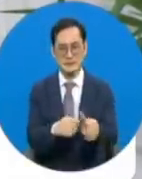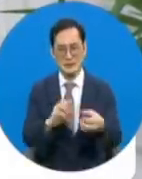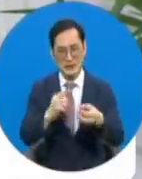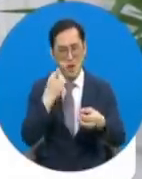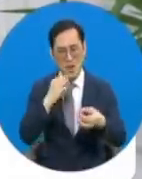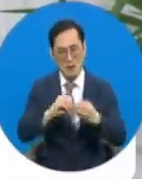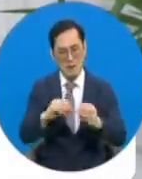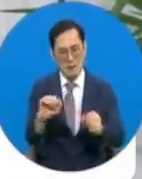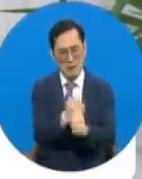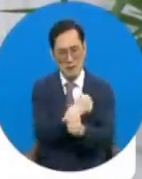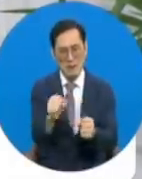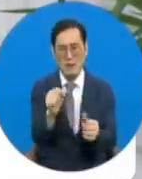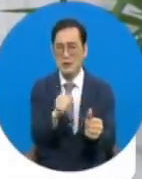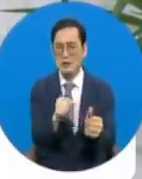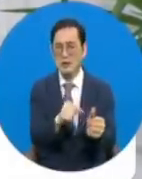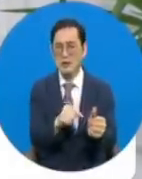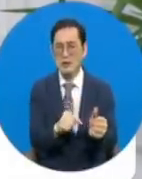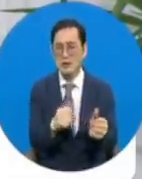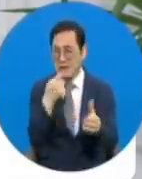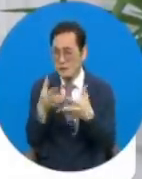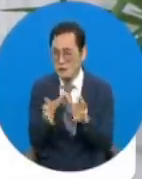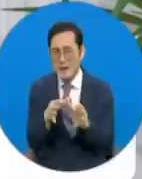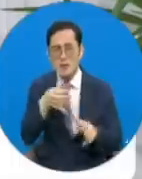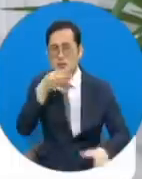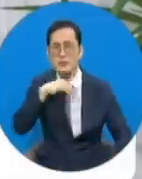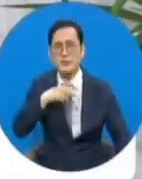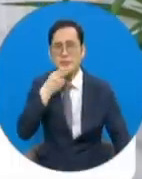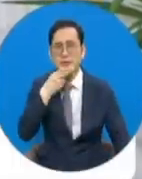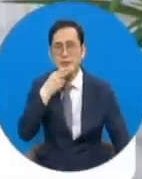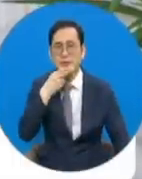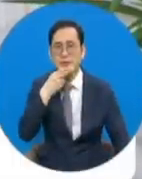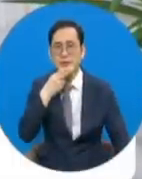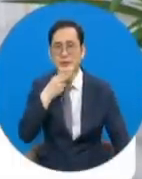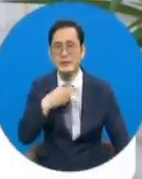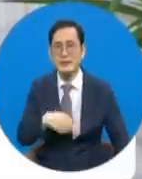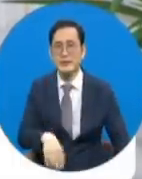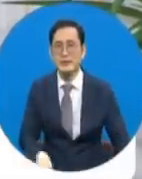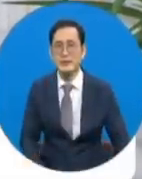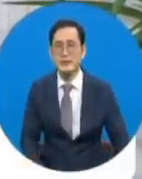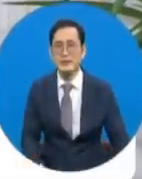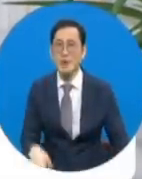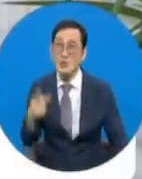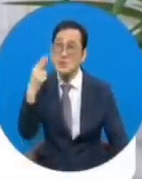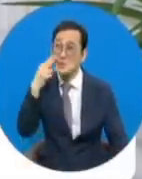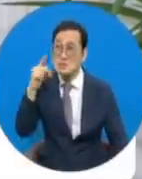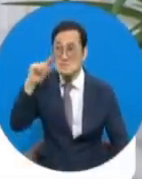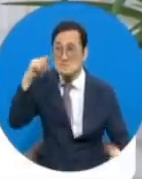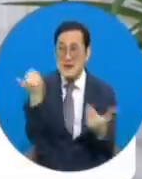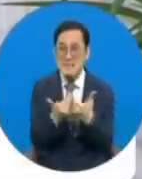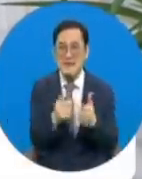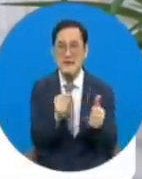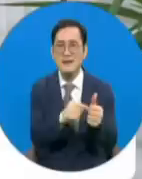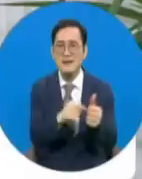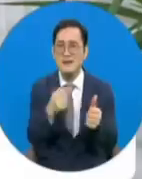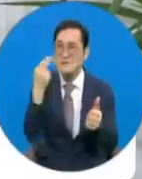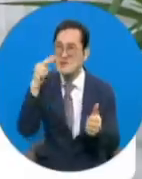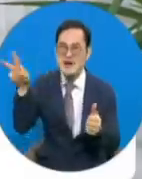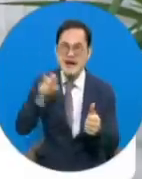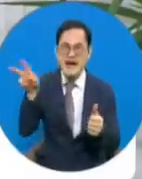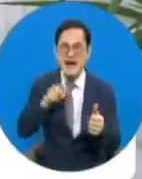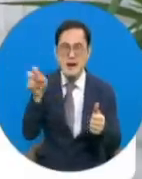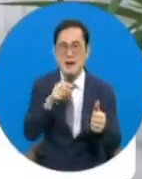이런 것들 민주당에 절대 도움이 안 된다고 생각을 합니다. 그리고 저렇게 기본적으로 반미에 대한 생각을 가지고 있으신 것 같은데